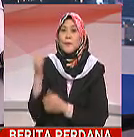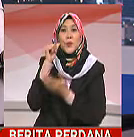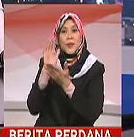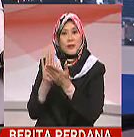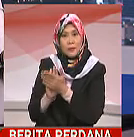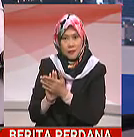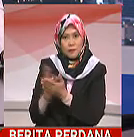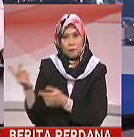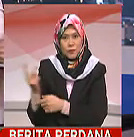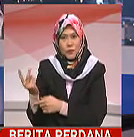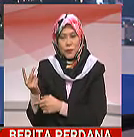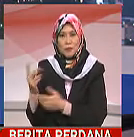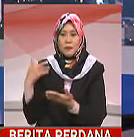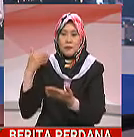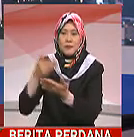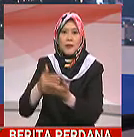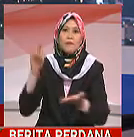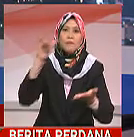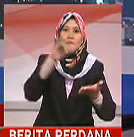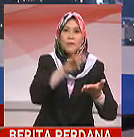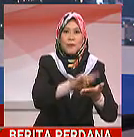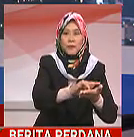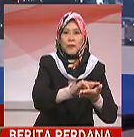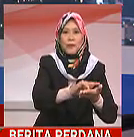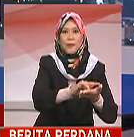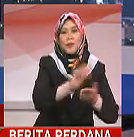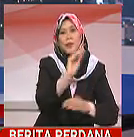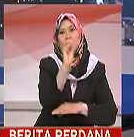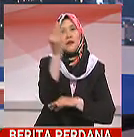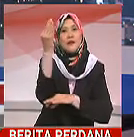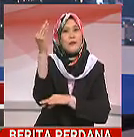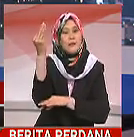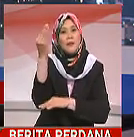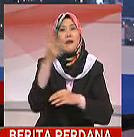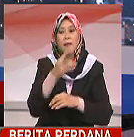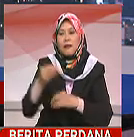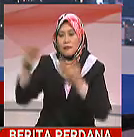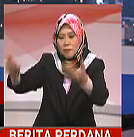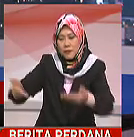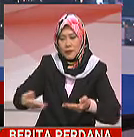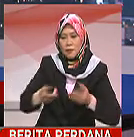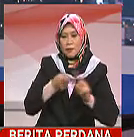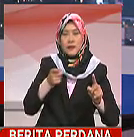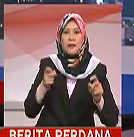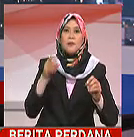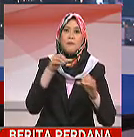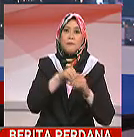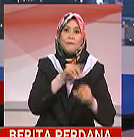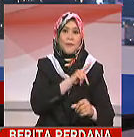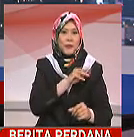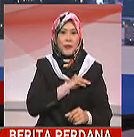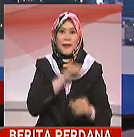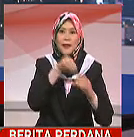Sri Noraini Abdul Rahman di lapangan terbang antarabangsa Halim Perdana Kusuma disambut Menteri Dalam Negeri Indonesia Tito